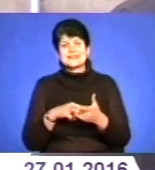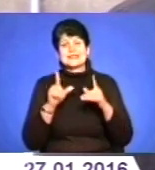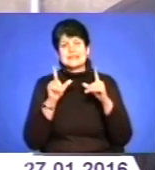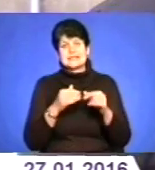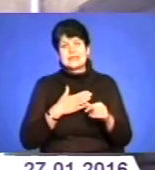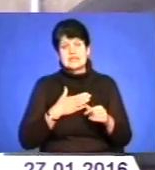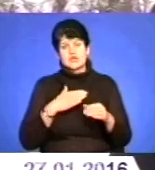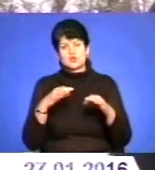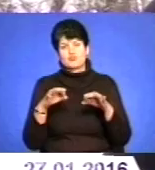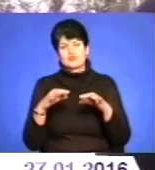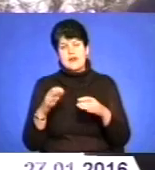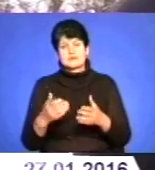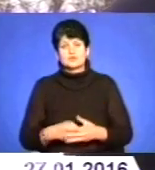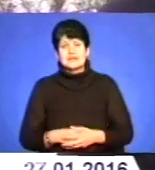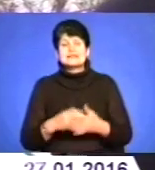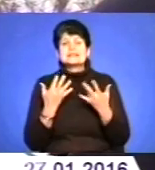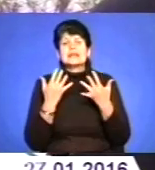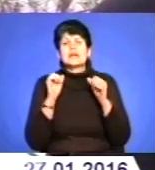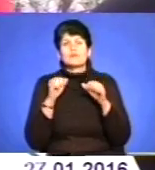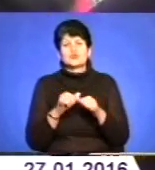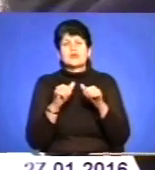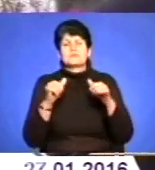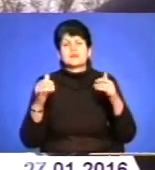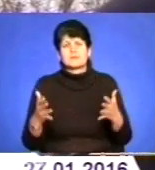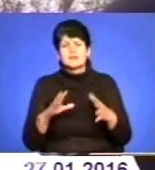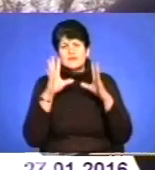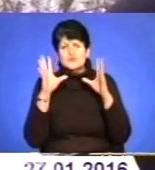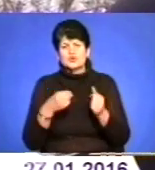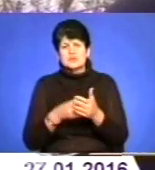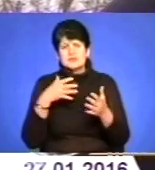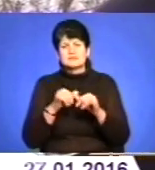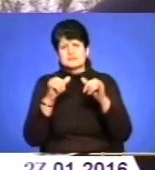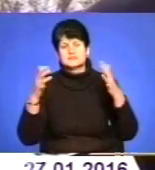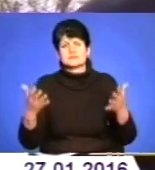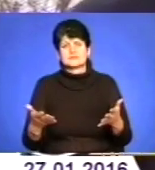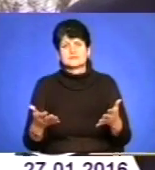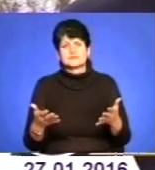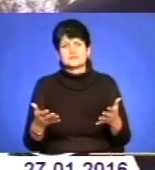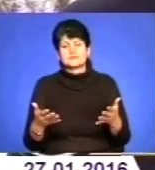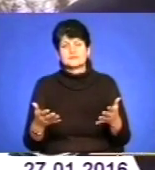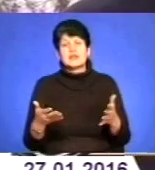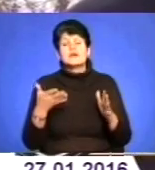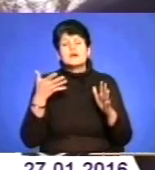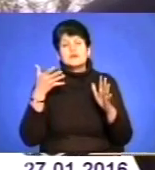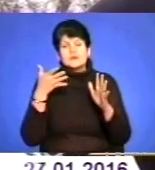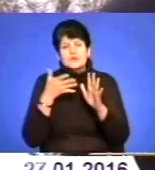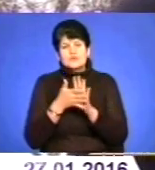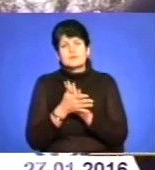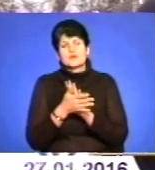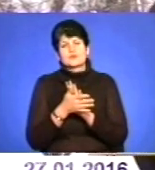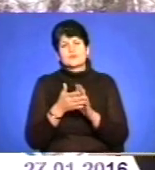на нашому транспорті. Скільки можна піднімати? На все піднімають ціни, не тільки на перевізки. Звісно, що є і